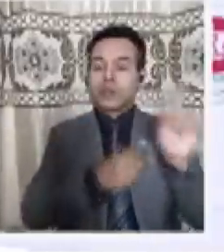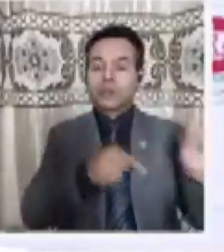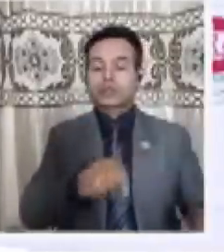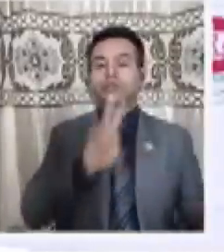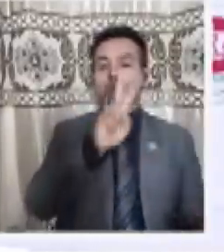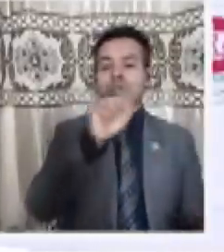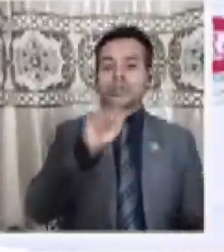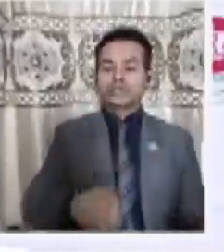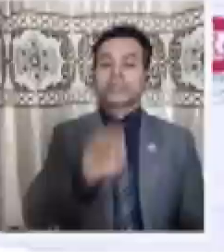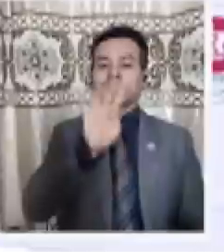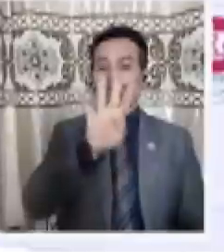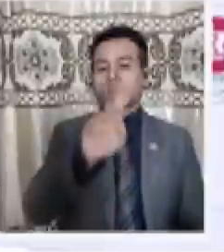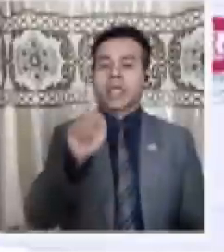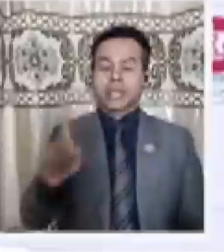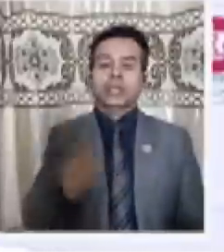2.41%।